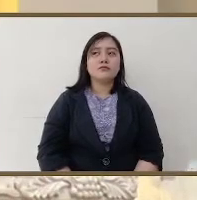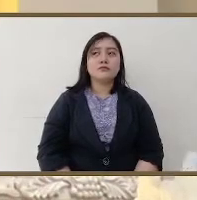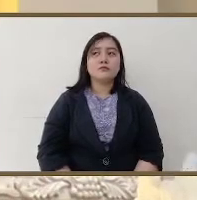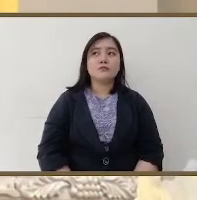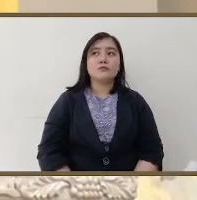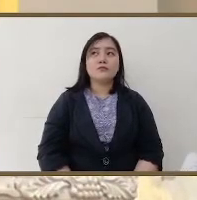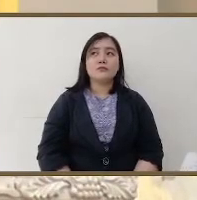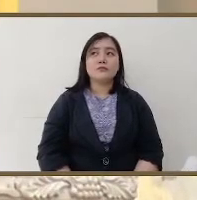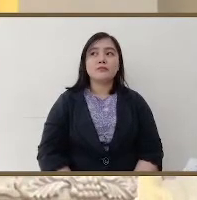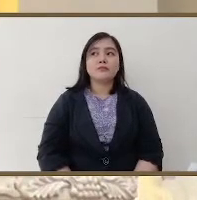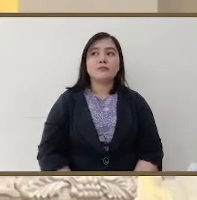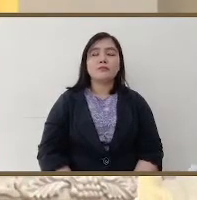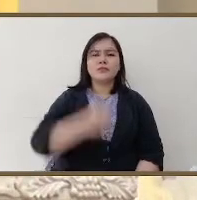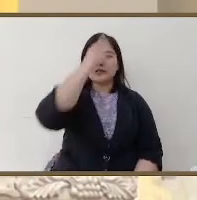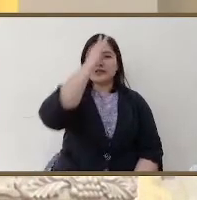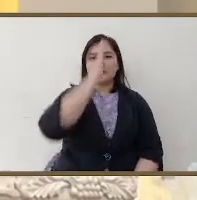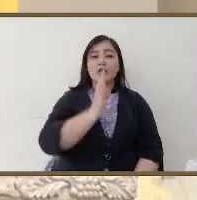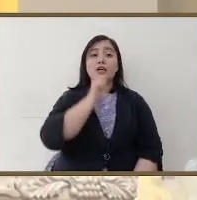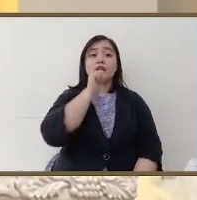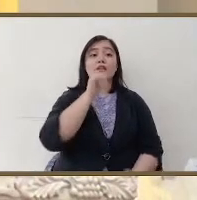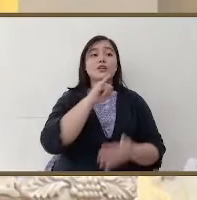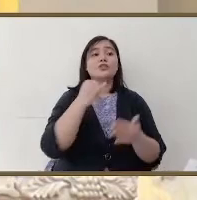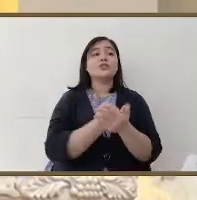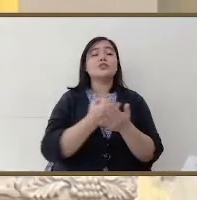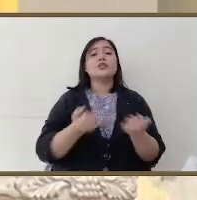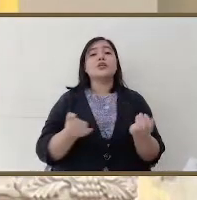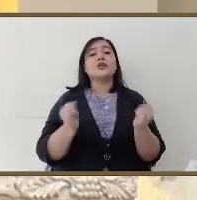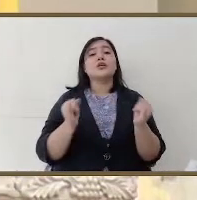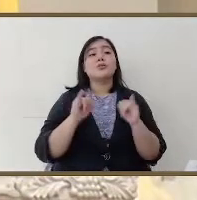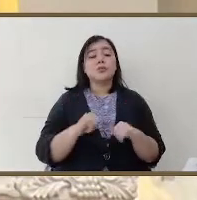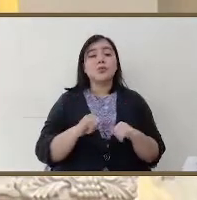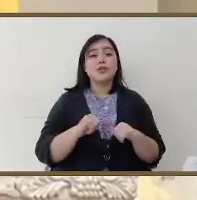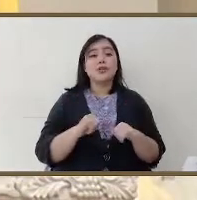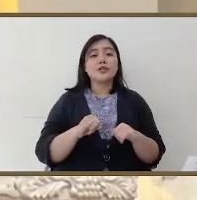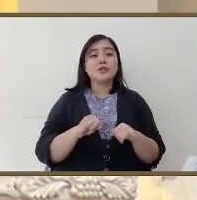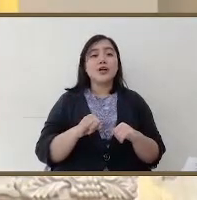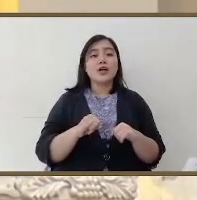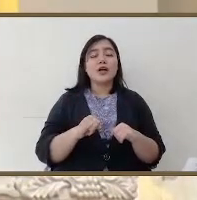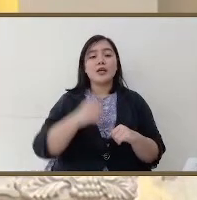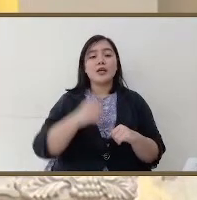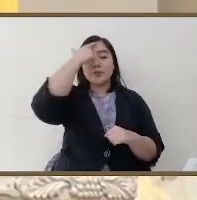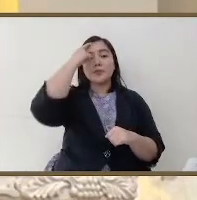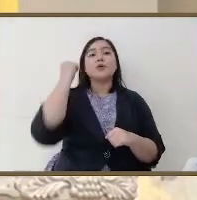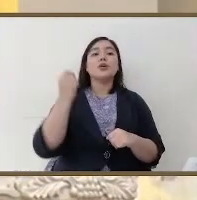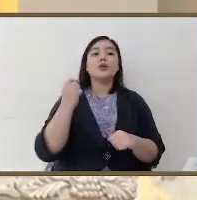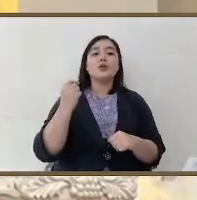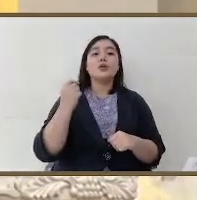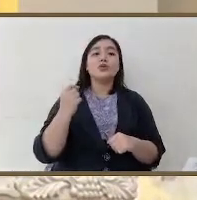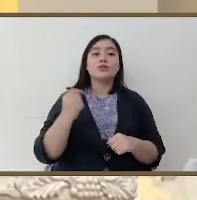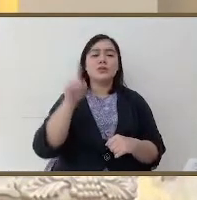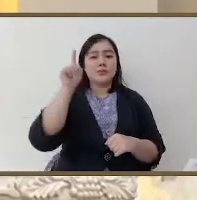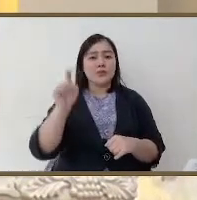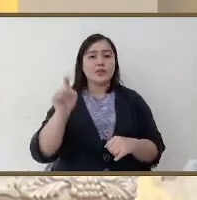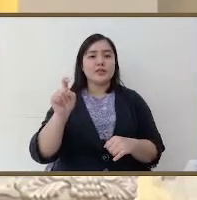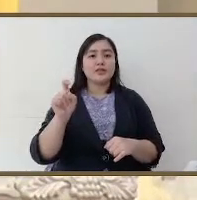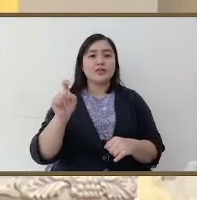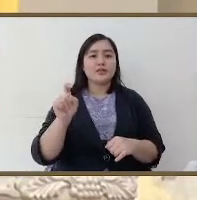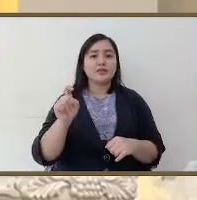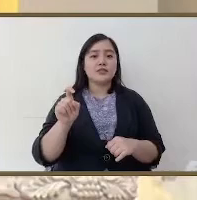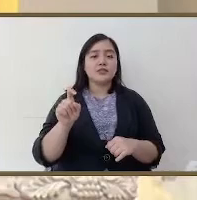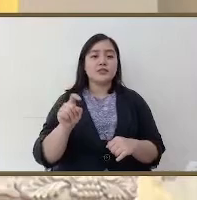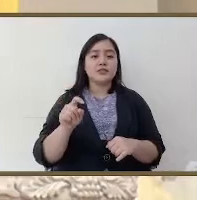sapagkat kinakailangan makita po natin ang love sa loob ng tahanan. Kinakailangan po natin ang Diyos, mga